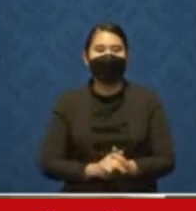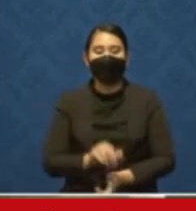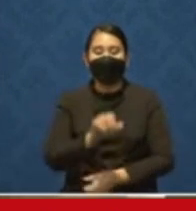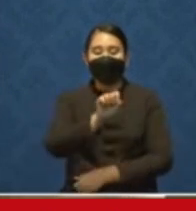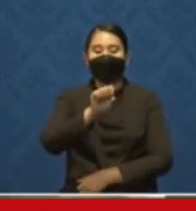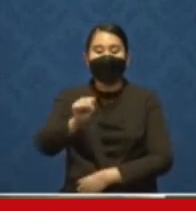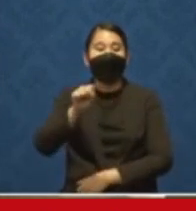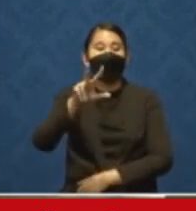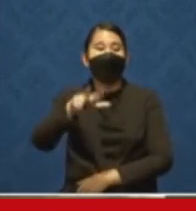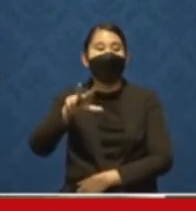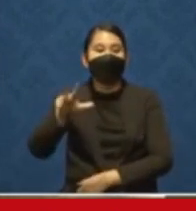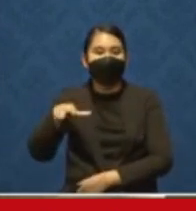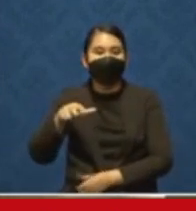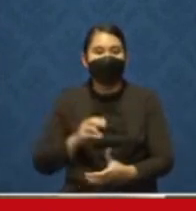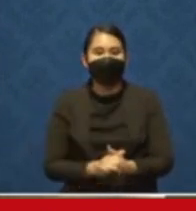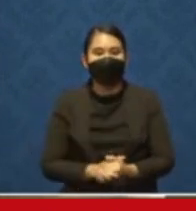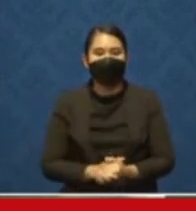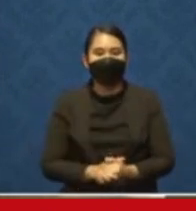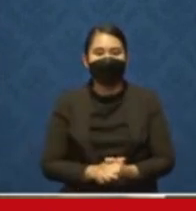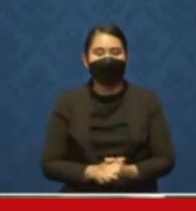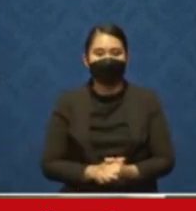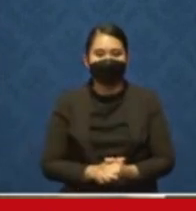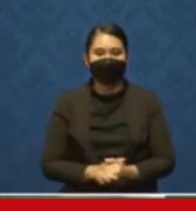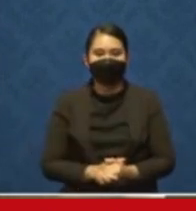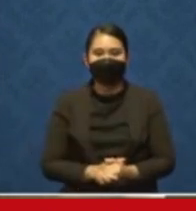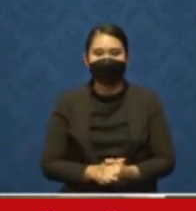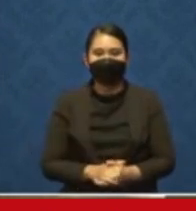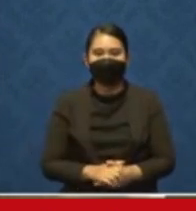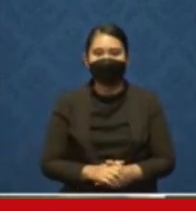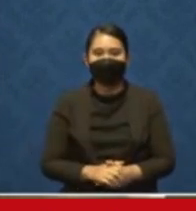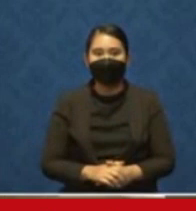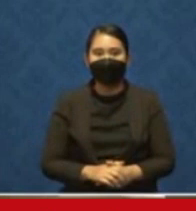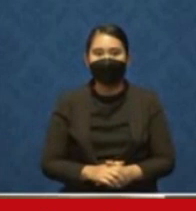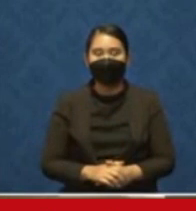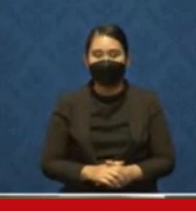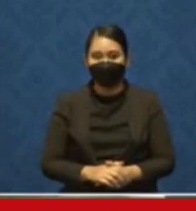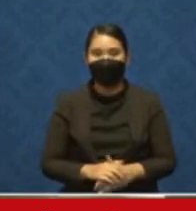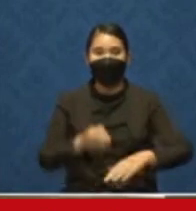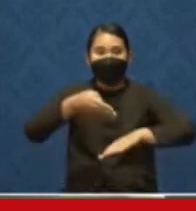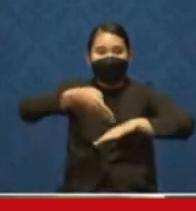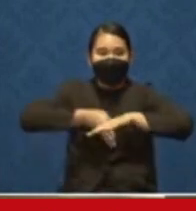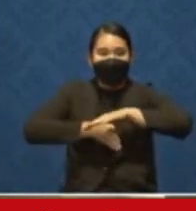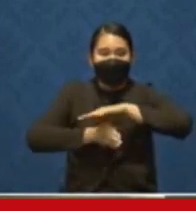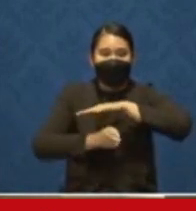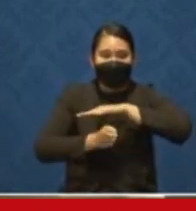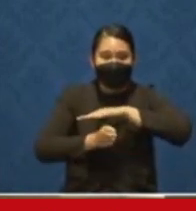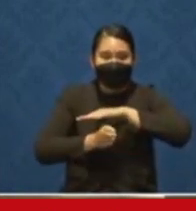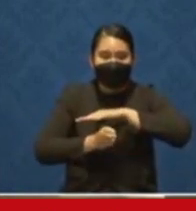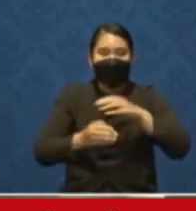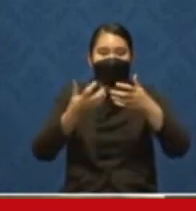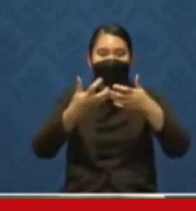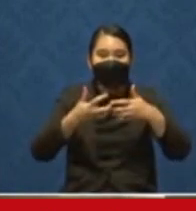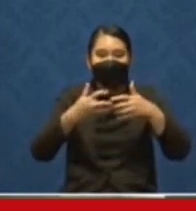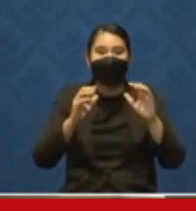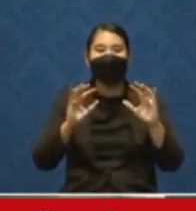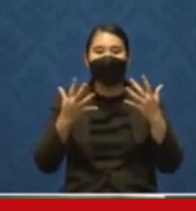นะครับแล้วการซื้ออาวุธงบกองทัพนี่ยุทธพงศ์จรัสเสถียรพูดธรรมดานี่ก็